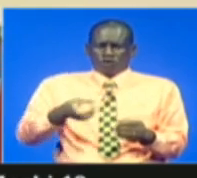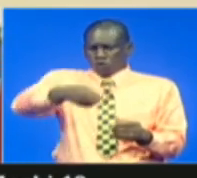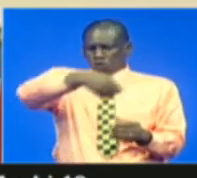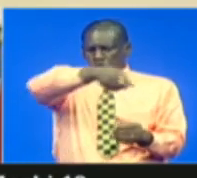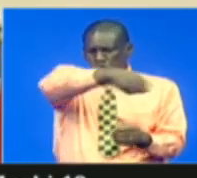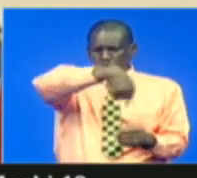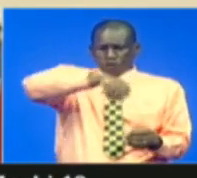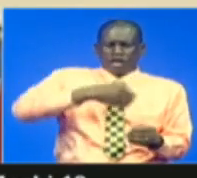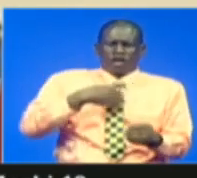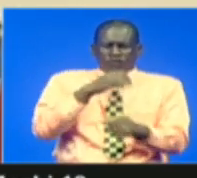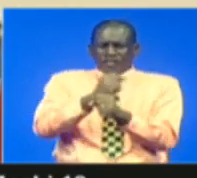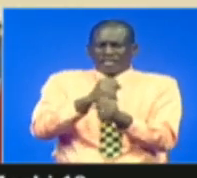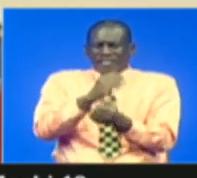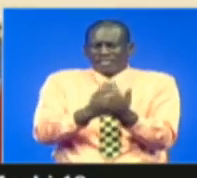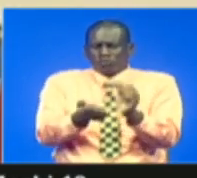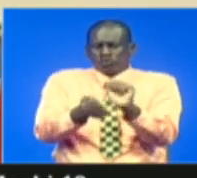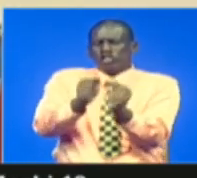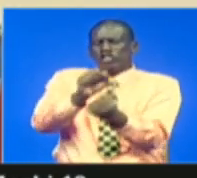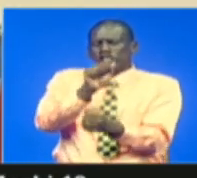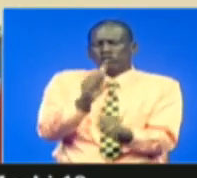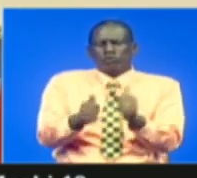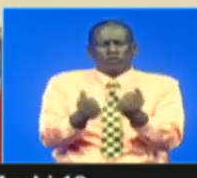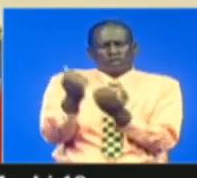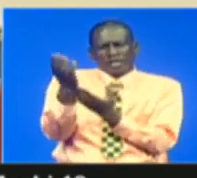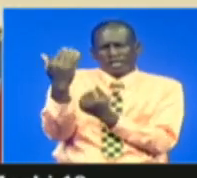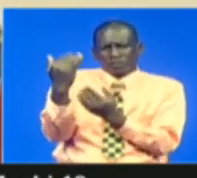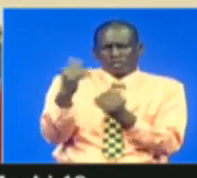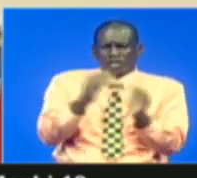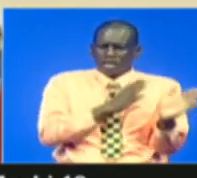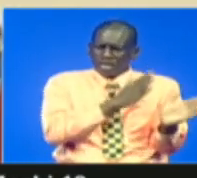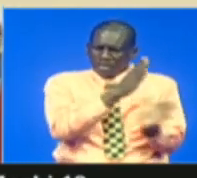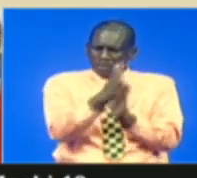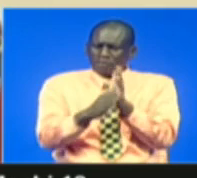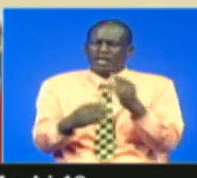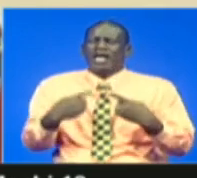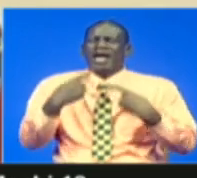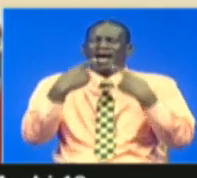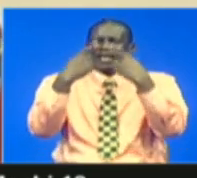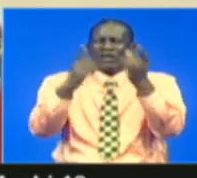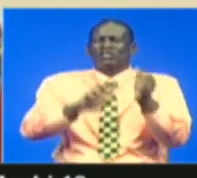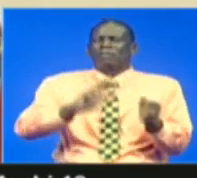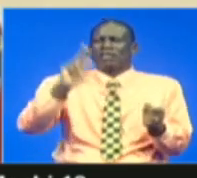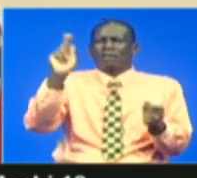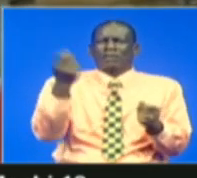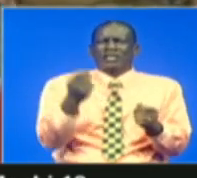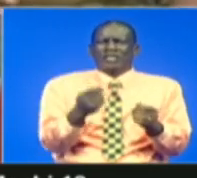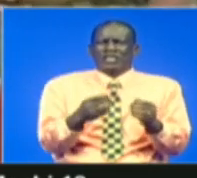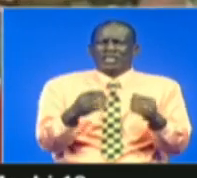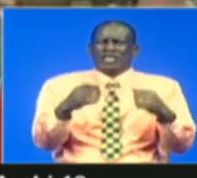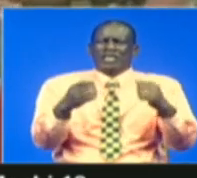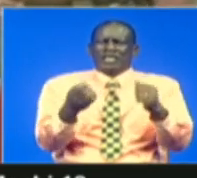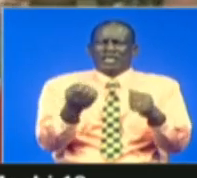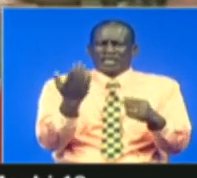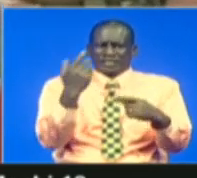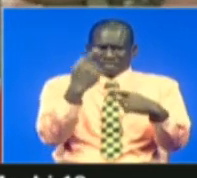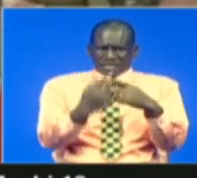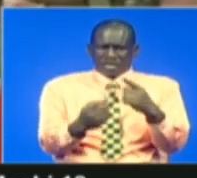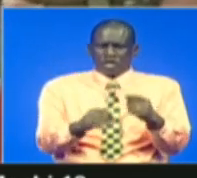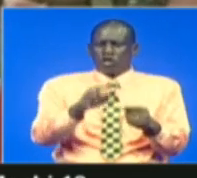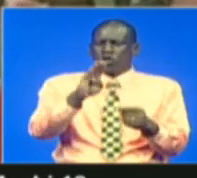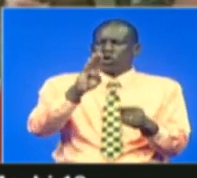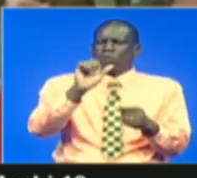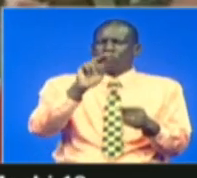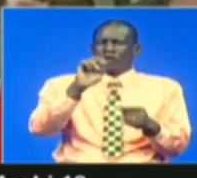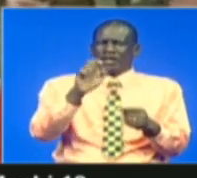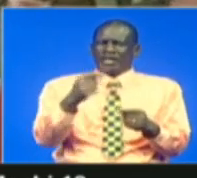changes that were envisaged in our plan announced by His Excellency the President in September of last year. Boynet pia amesema